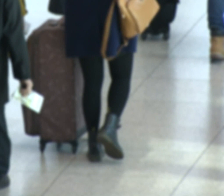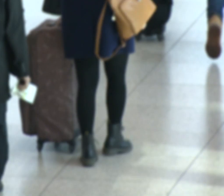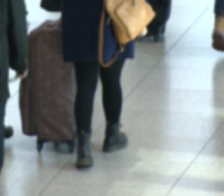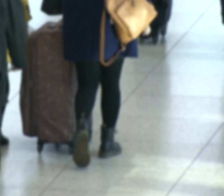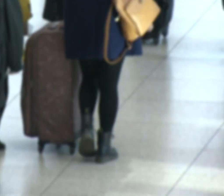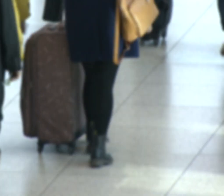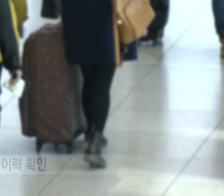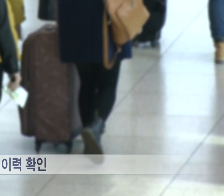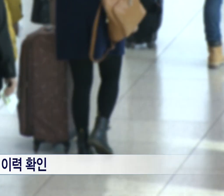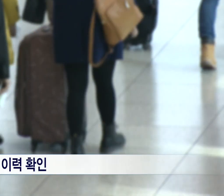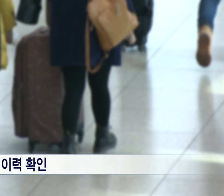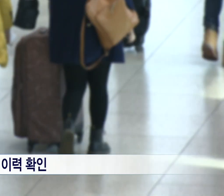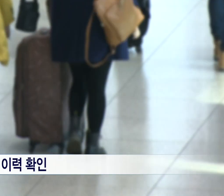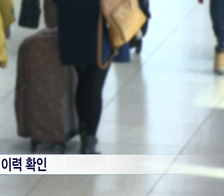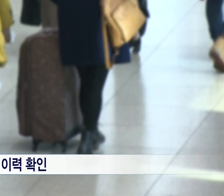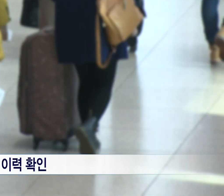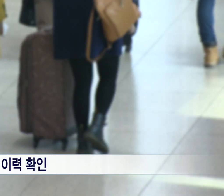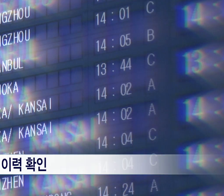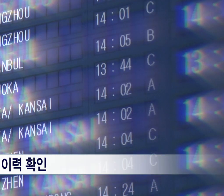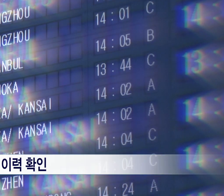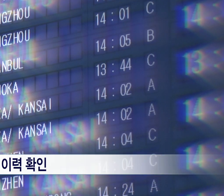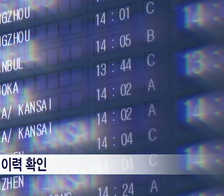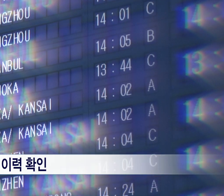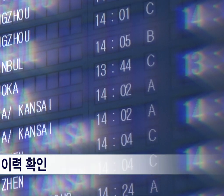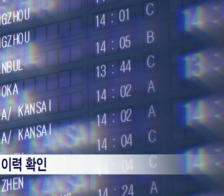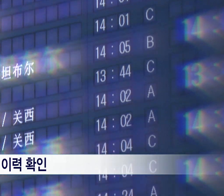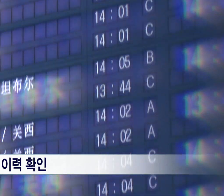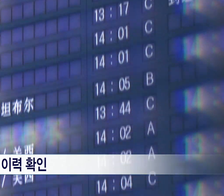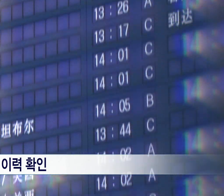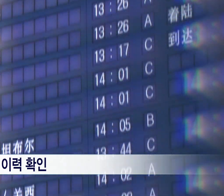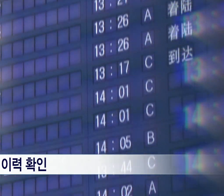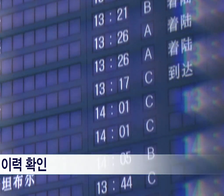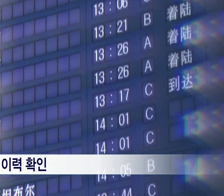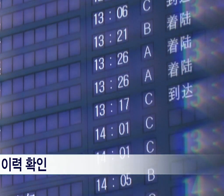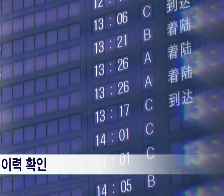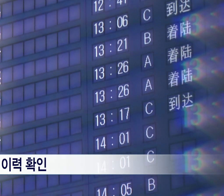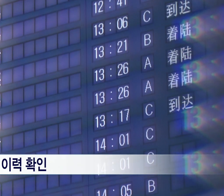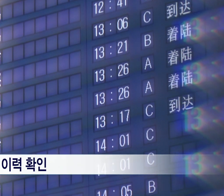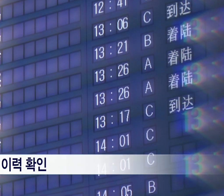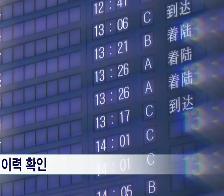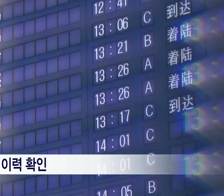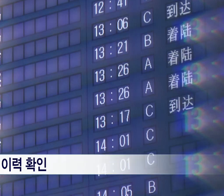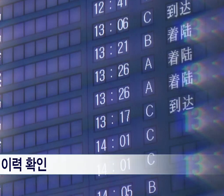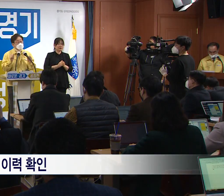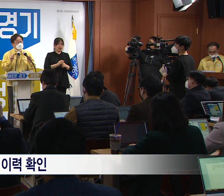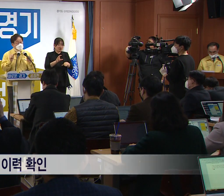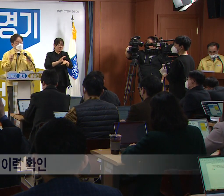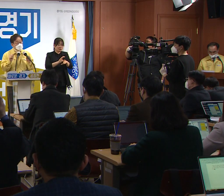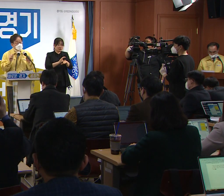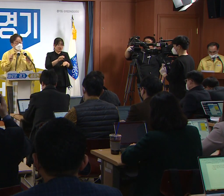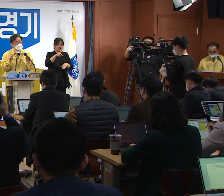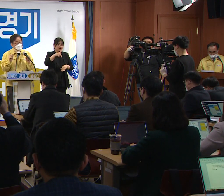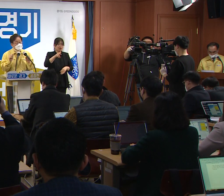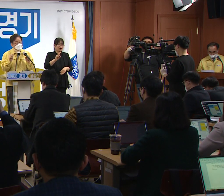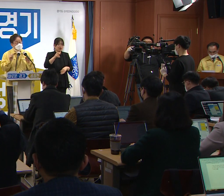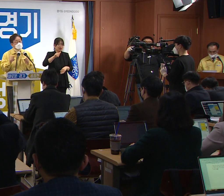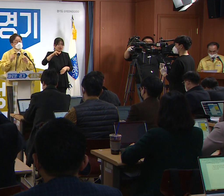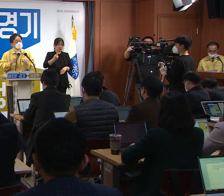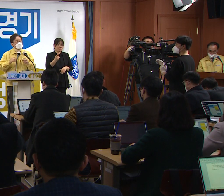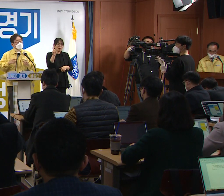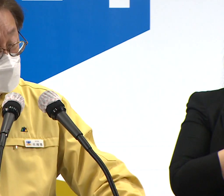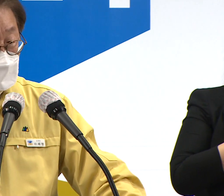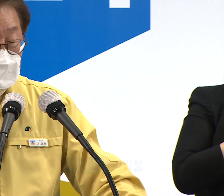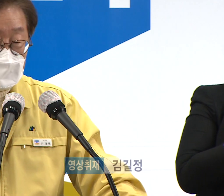사람이 3명, 일본을 다녀온 사람이 2명인 것으로 알려졌습니다. 경기도는 이들에 대한 출입국 기록 등을